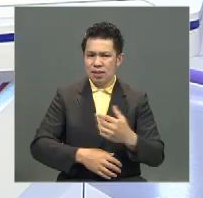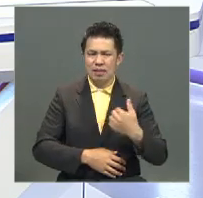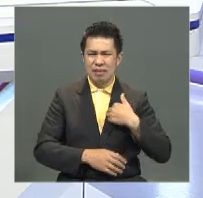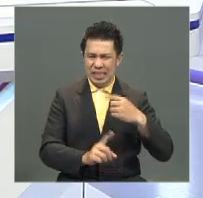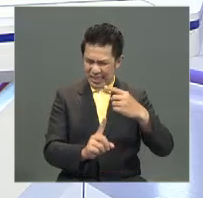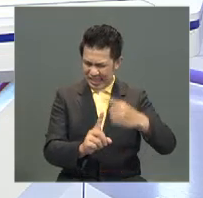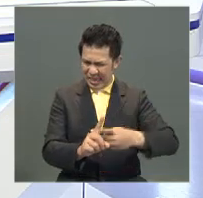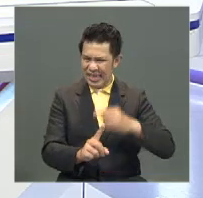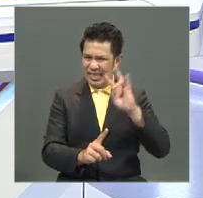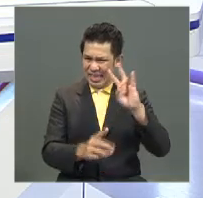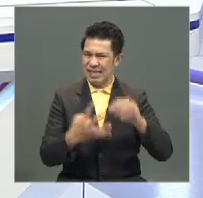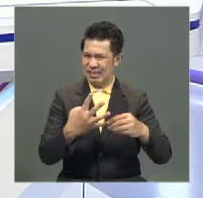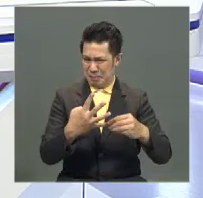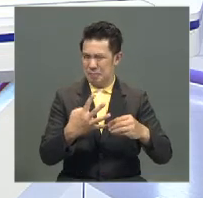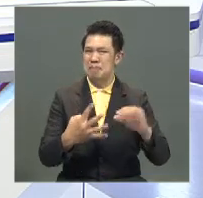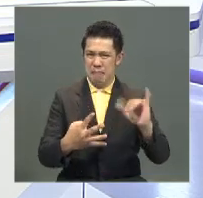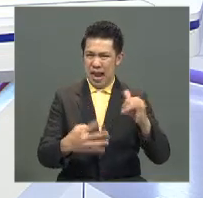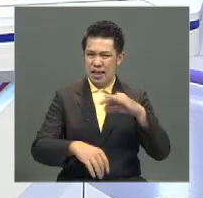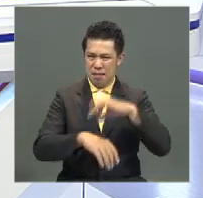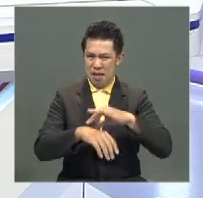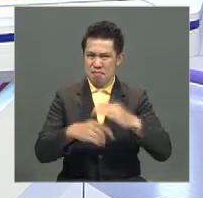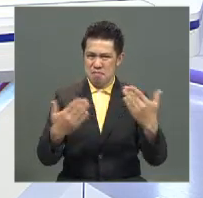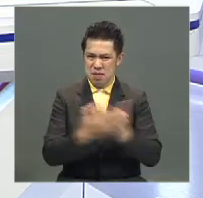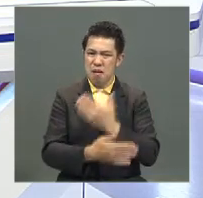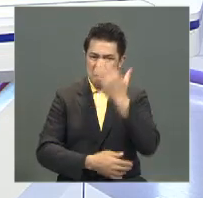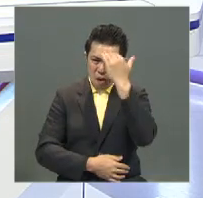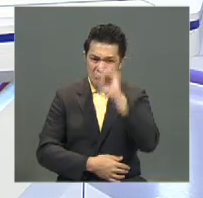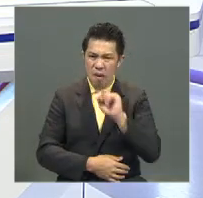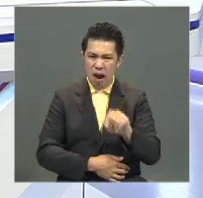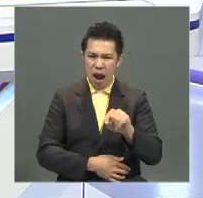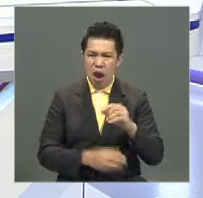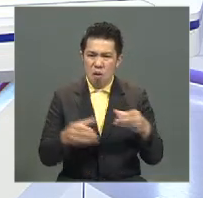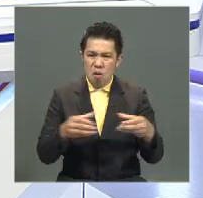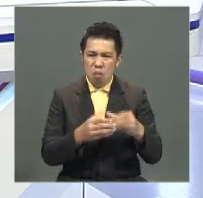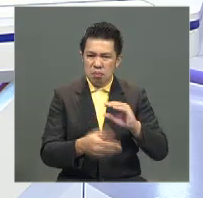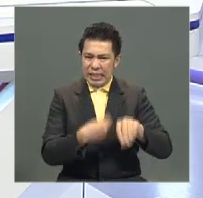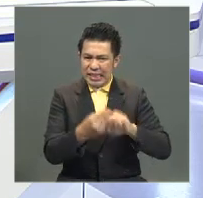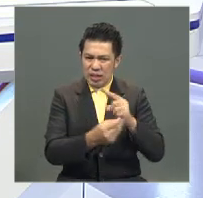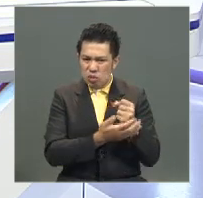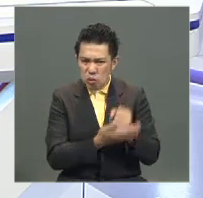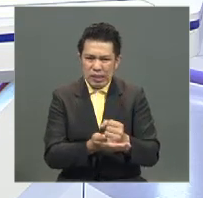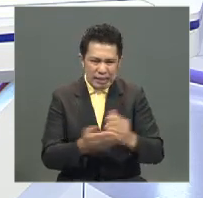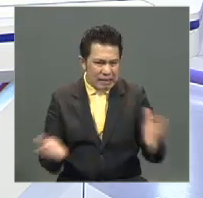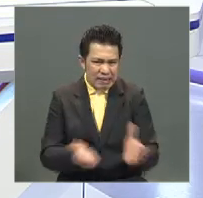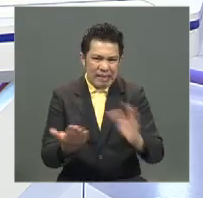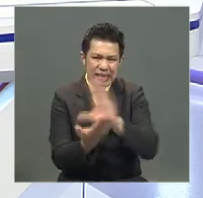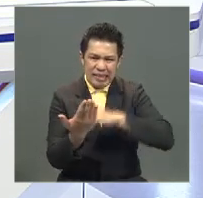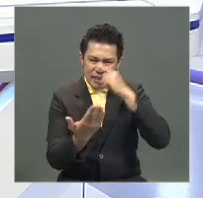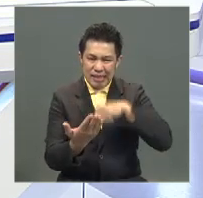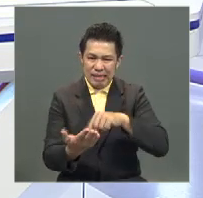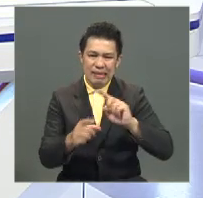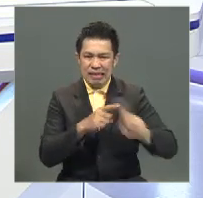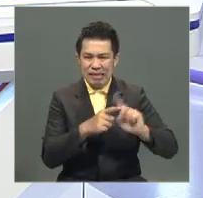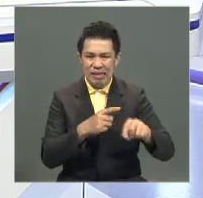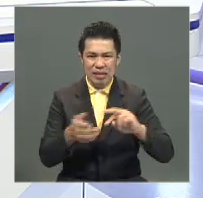ในเดือนนี้สิ้นเดือนนี้เดี๋ยวดูกันว่าจะมีการปรับหรือเปล่า เราต้องยอมรับว่าทีมที่ออกคือทีมเศรษฐกิจที่มันจะขับเคลื่อนบ้านเราณขณะนี้จากเพราะหล